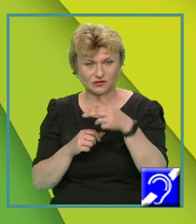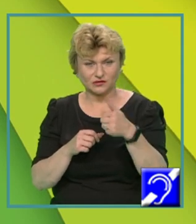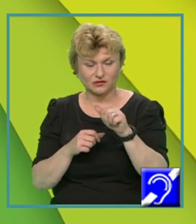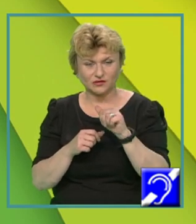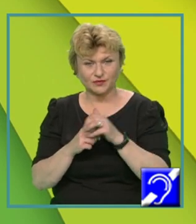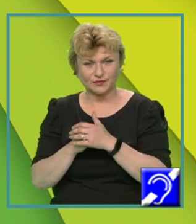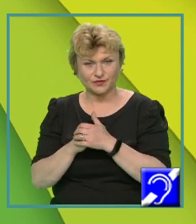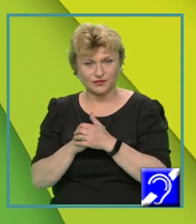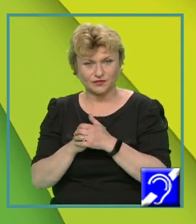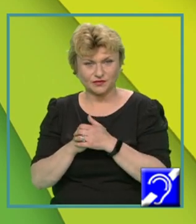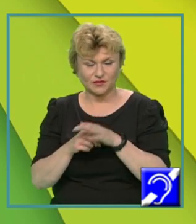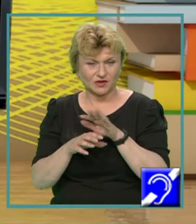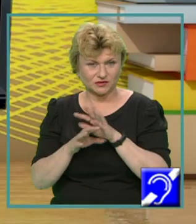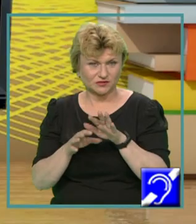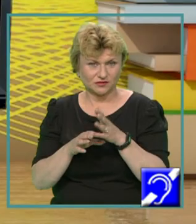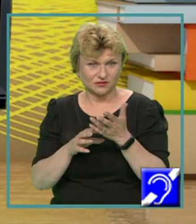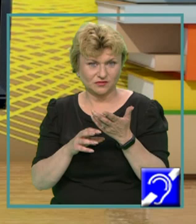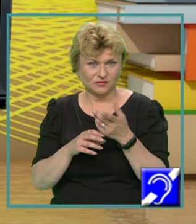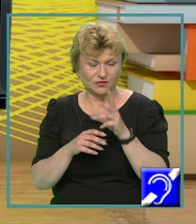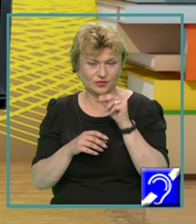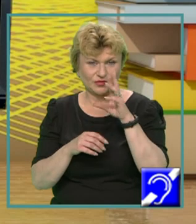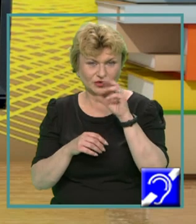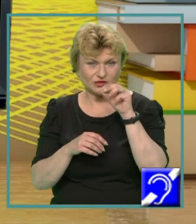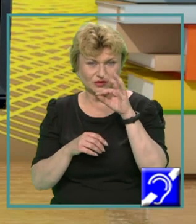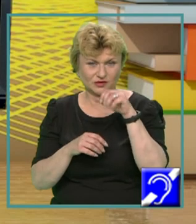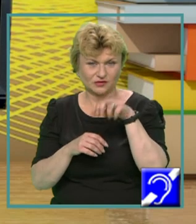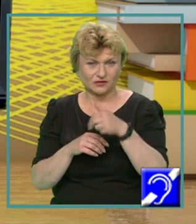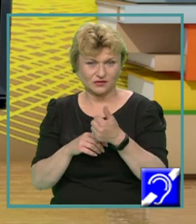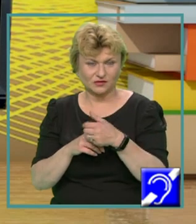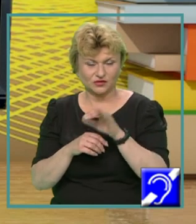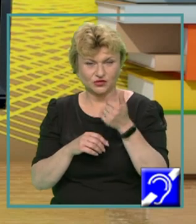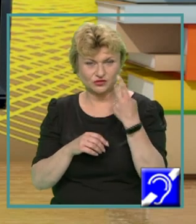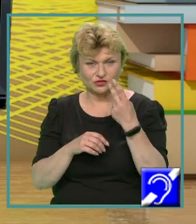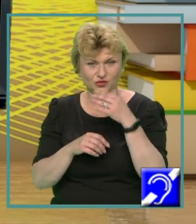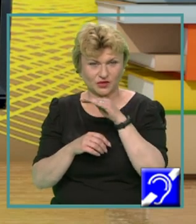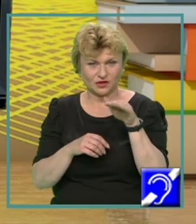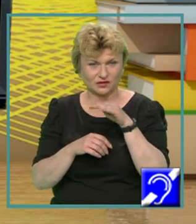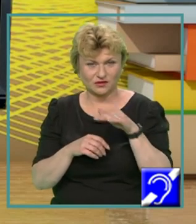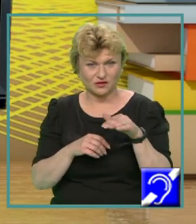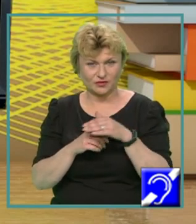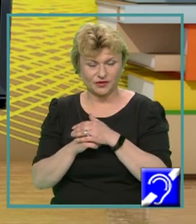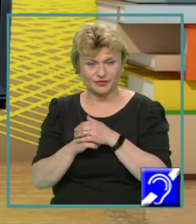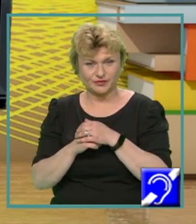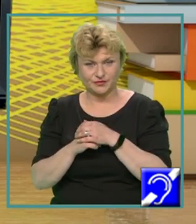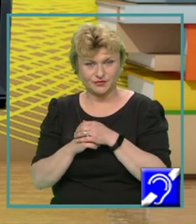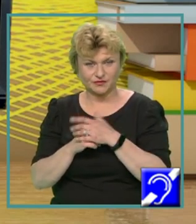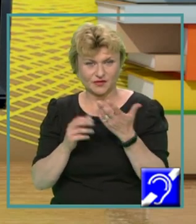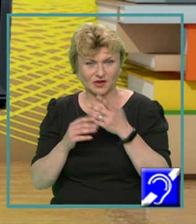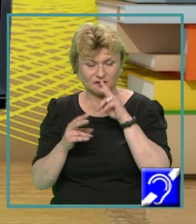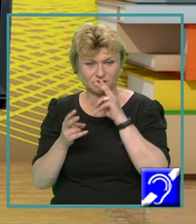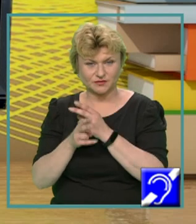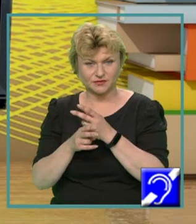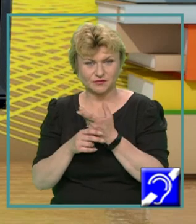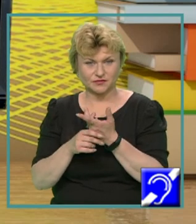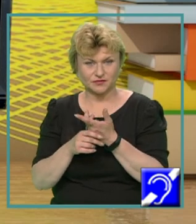ARN-ul mesager, atâți aminoacizi va avea proteină. Acestea sunt cele două etape ale sintezei proteice, care este